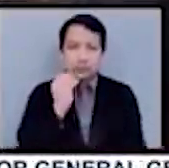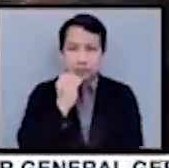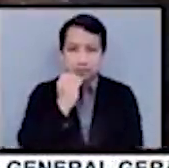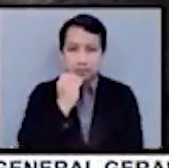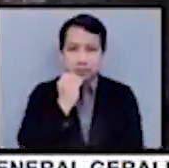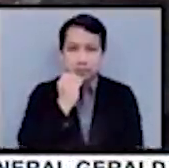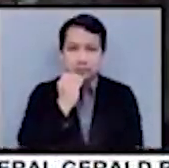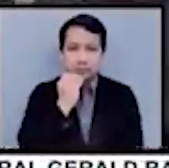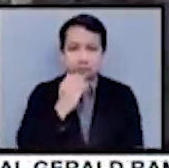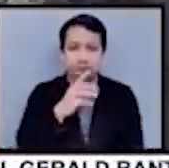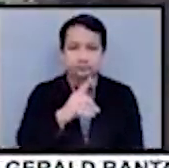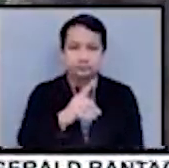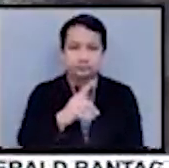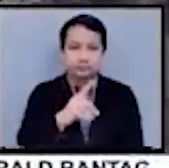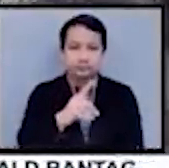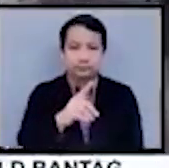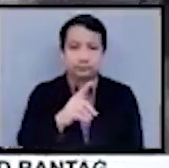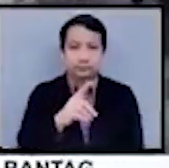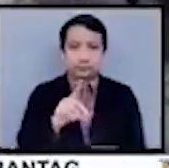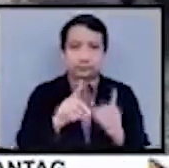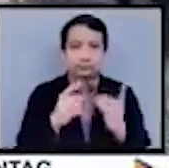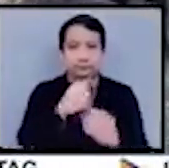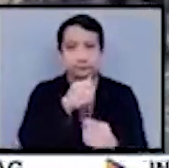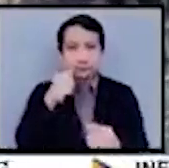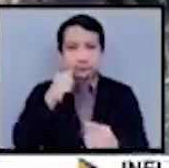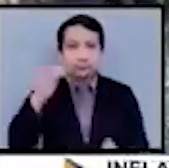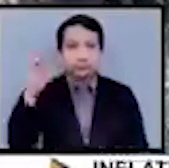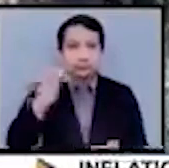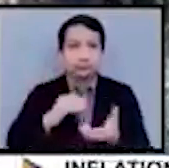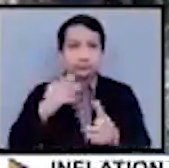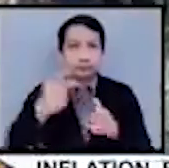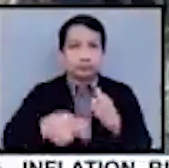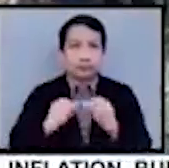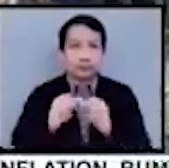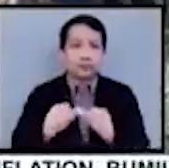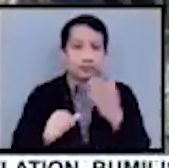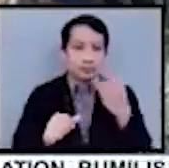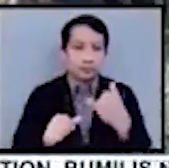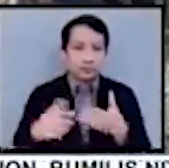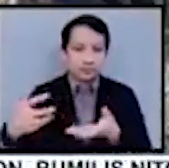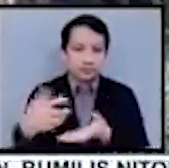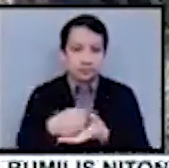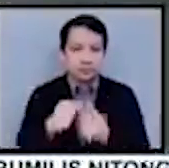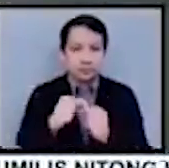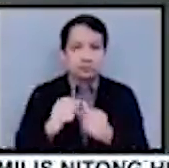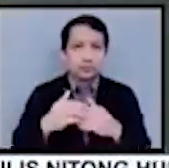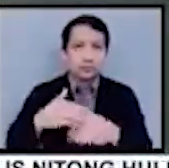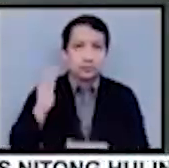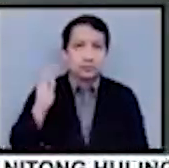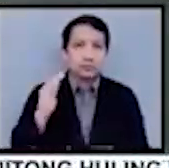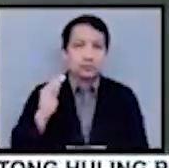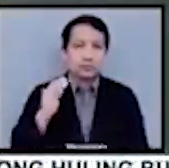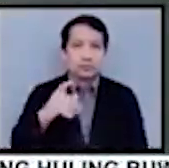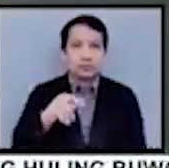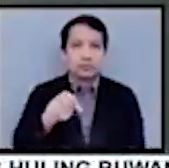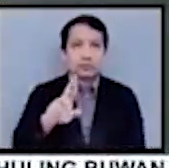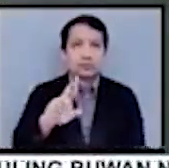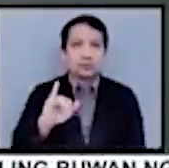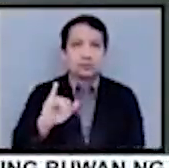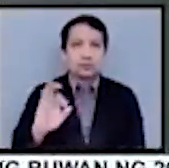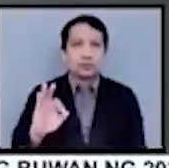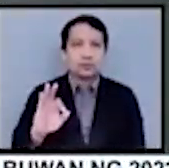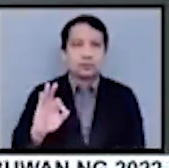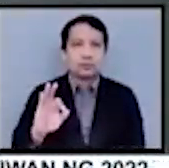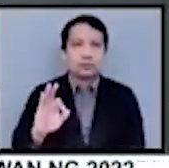DA, posible nang bumaba ang presyo dahil sa pagkolekta ng mas mababang taripa sa ilang imported na